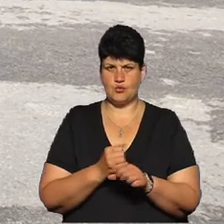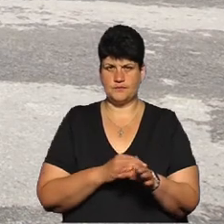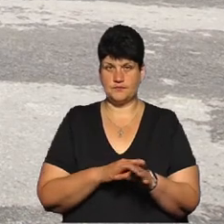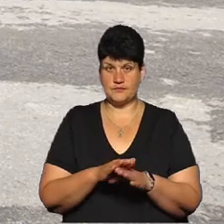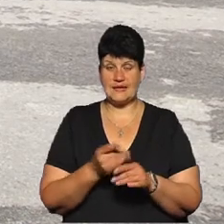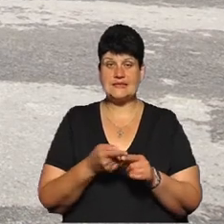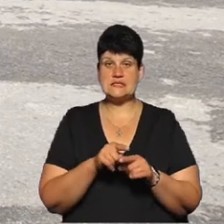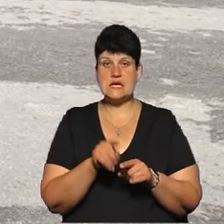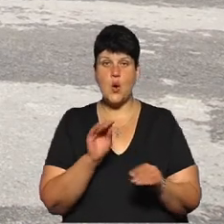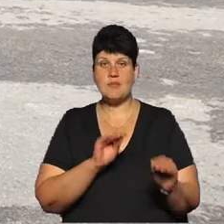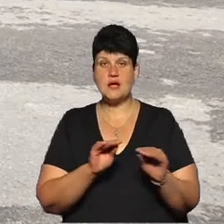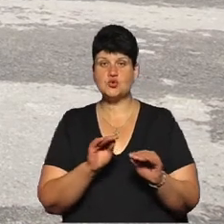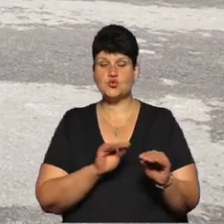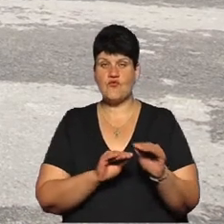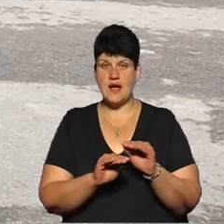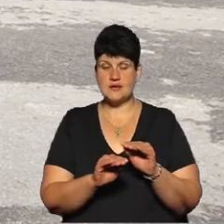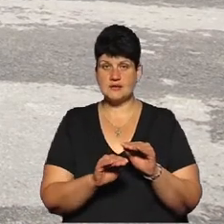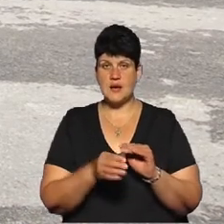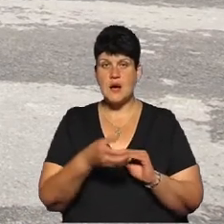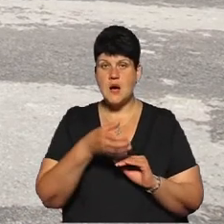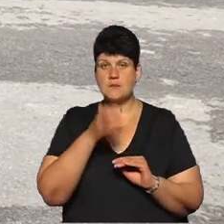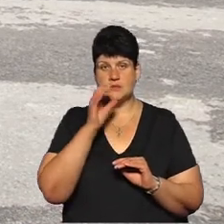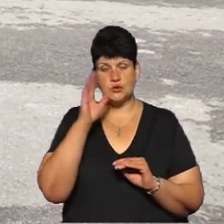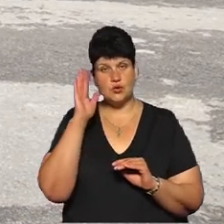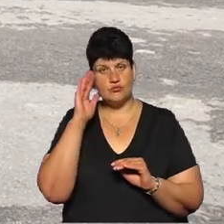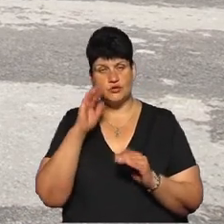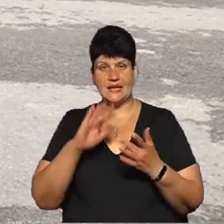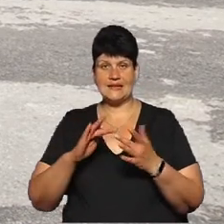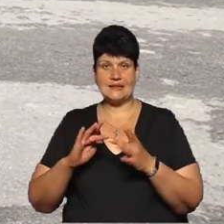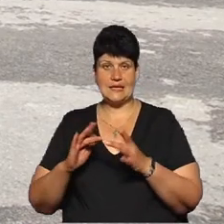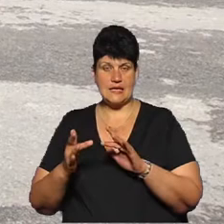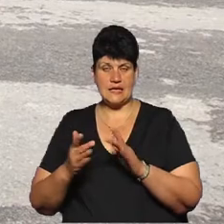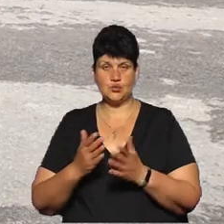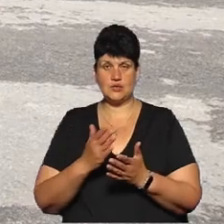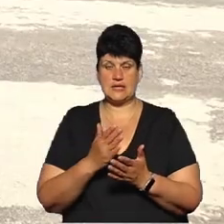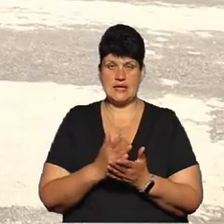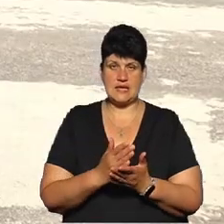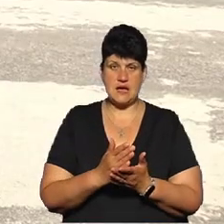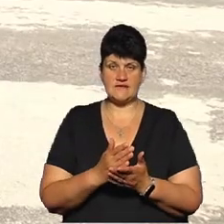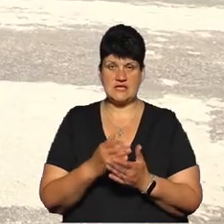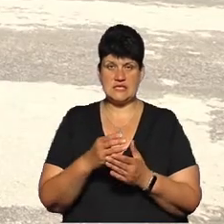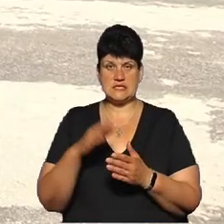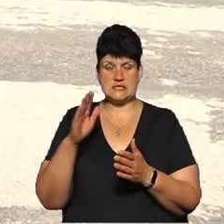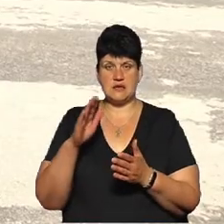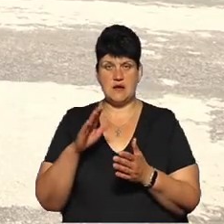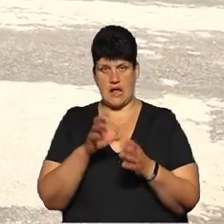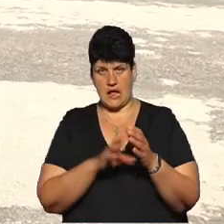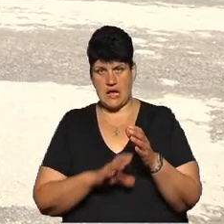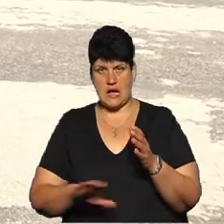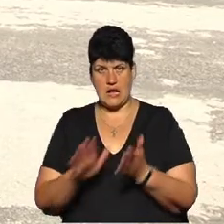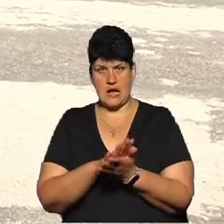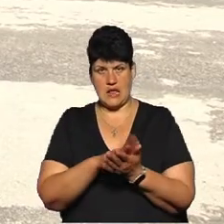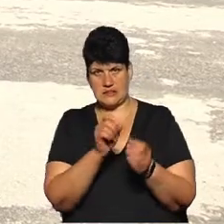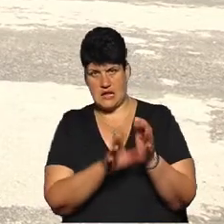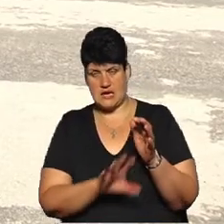облаштування питної води, інтернету, наявність каналізації. Стосовно сільських шкіл